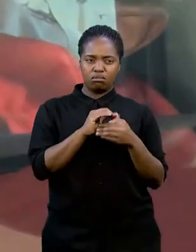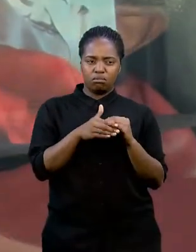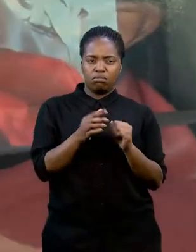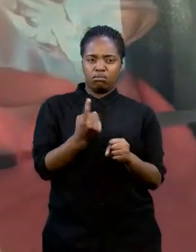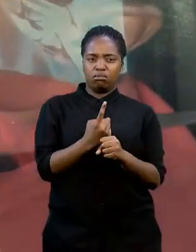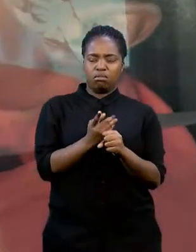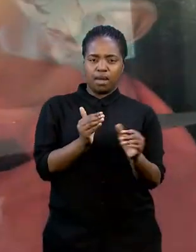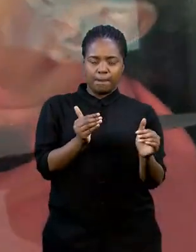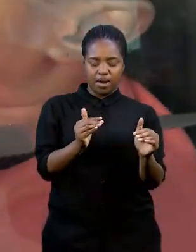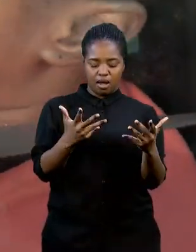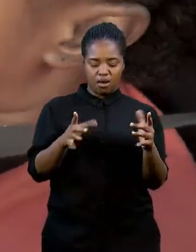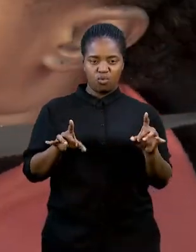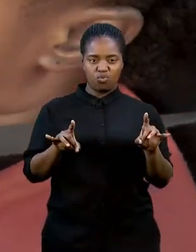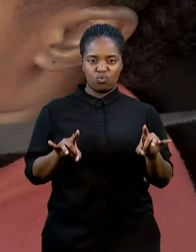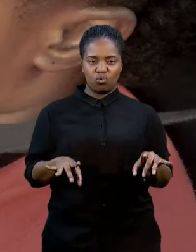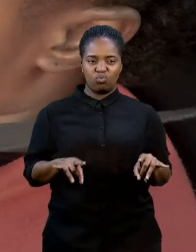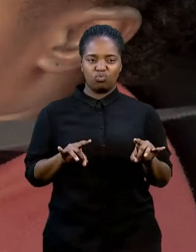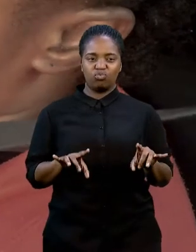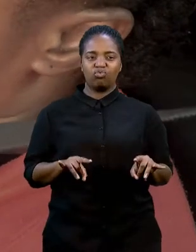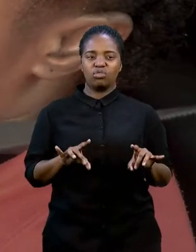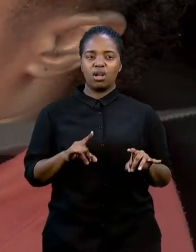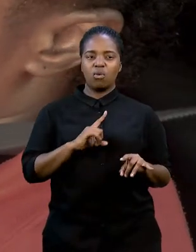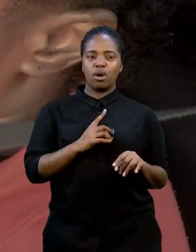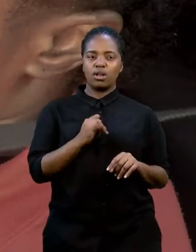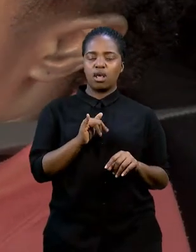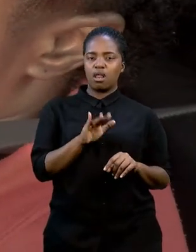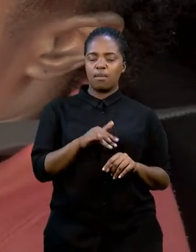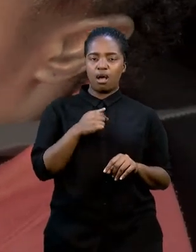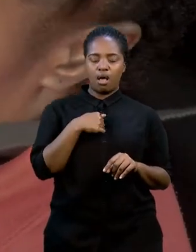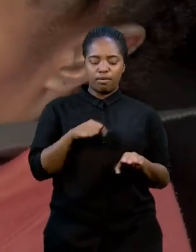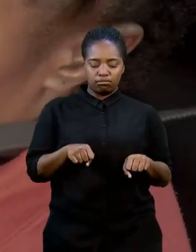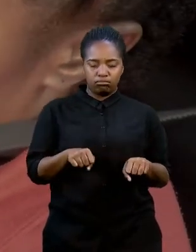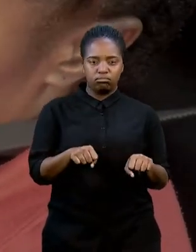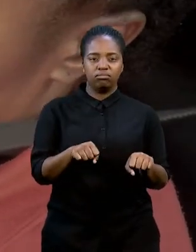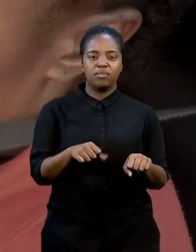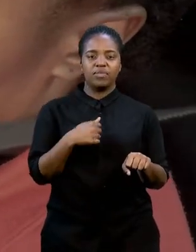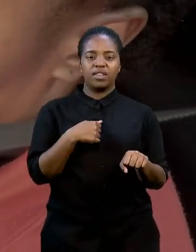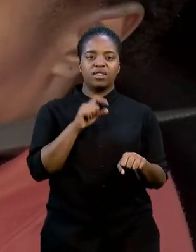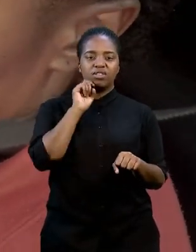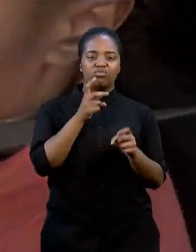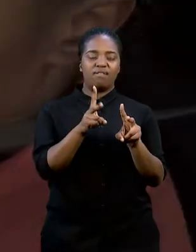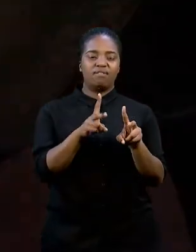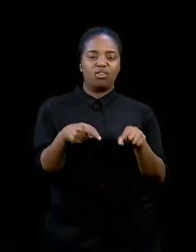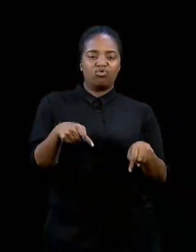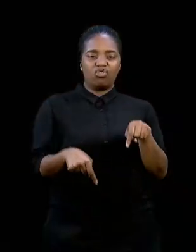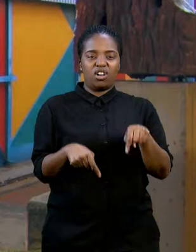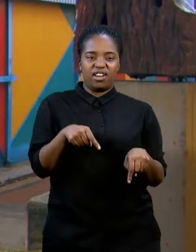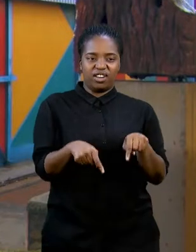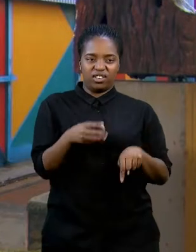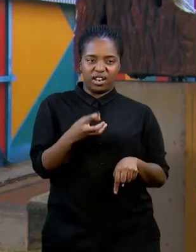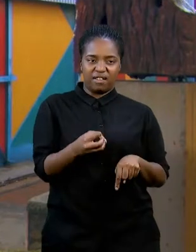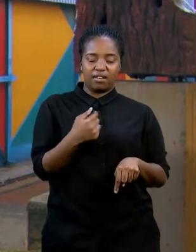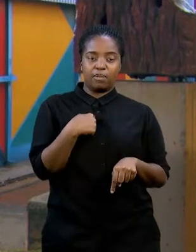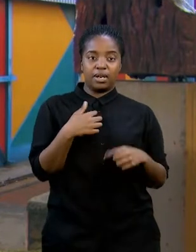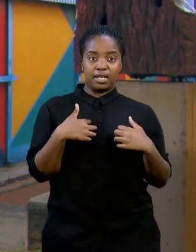Xikwembu. Ni kota ku suka ka wheelchair sweswi namuntlha ni famba hi ti-creatures. Loko